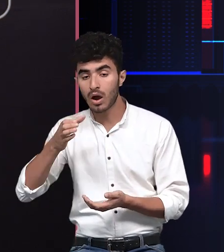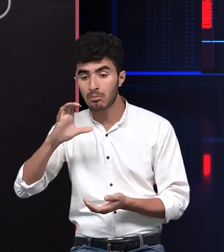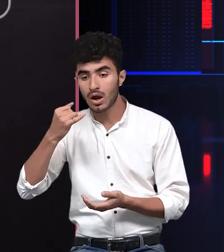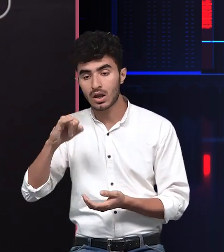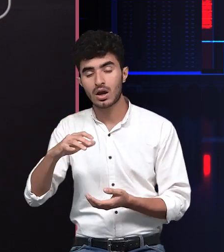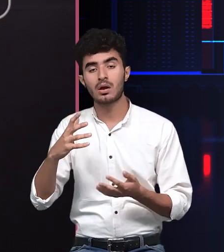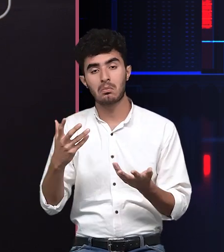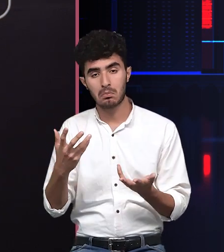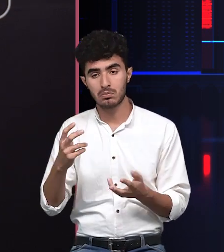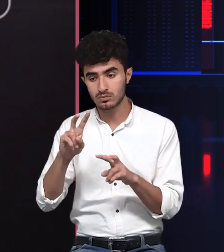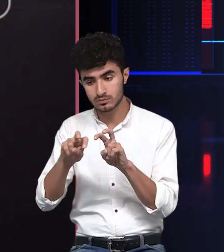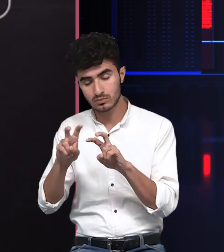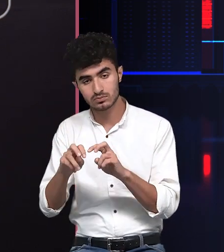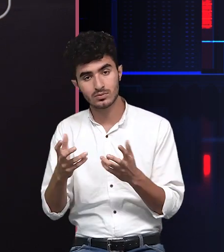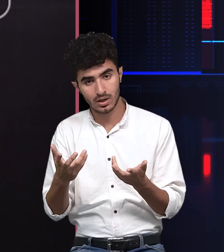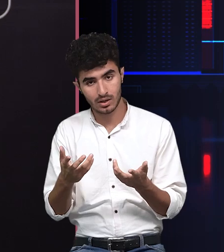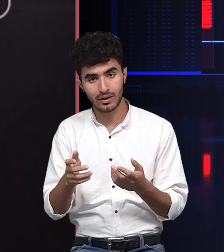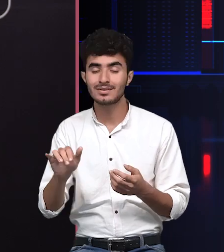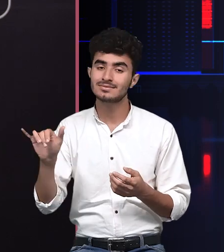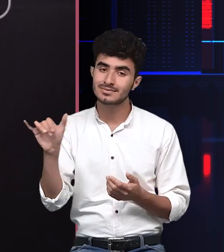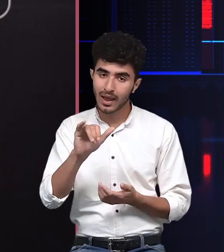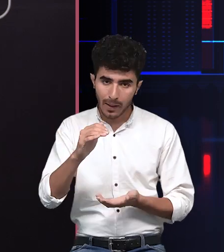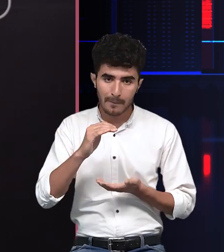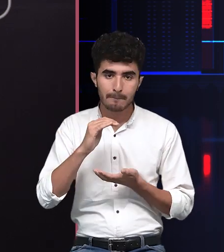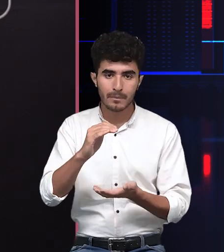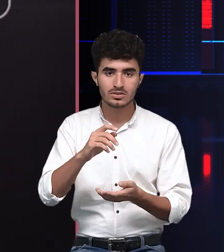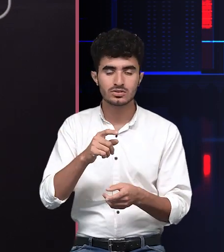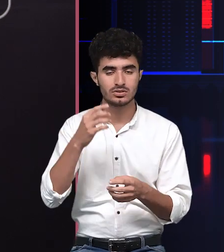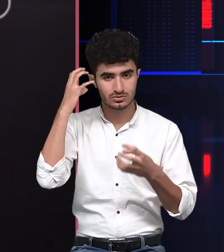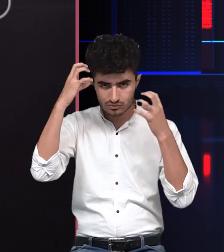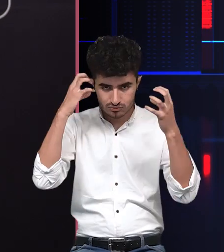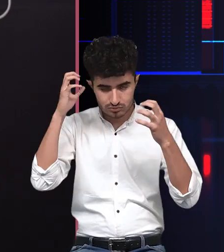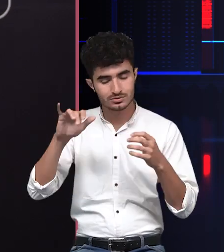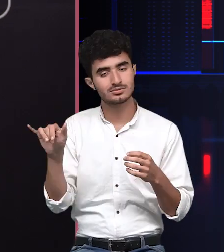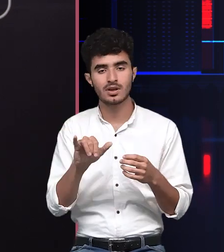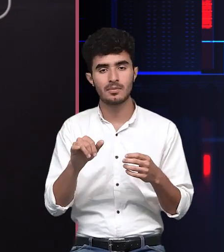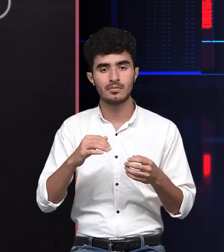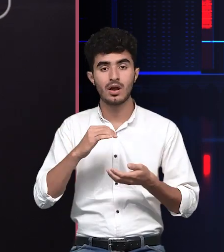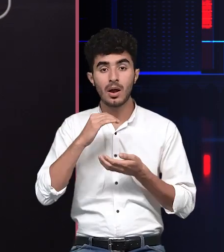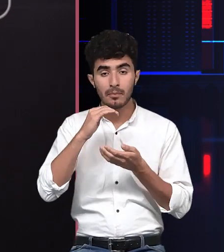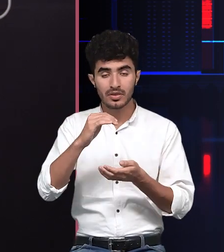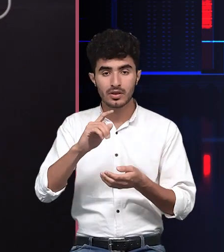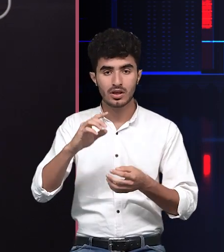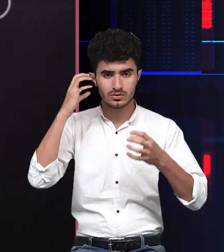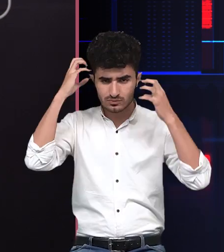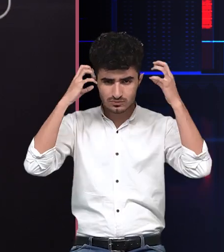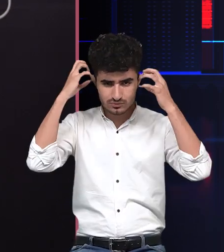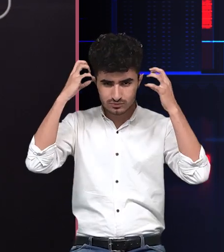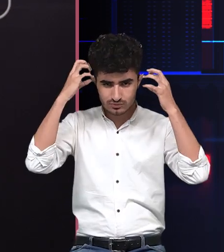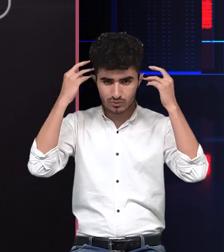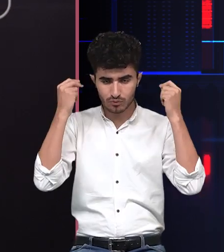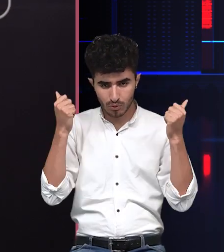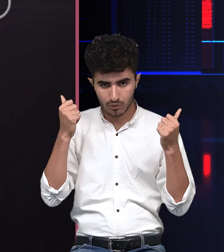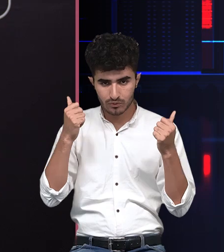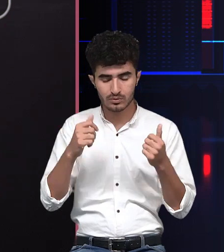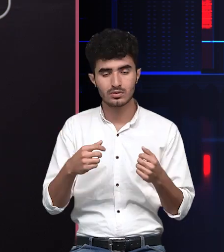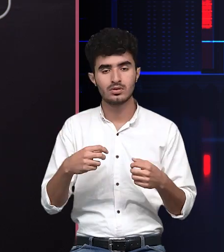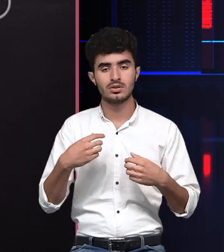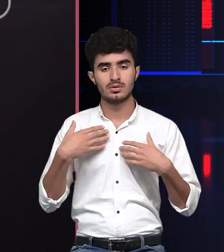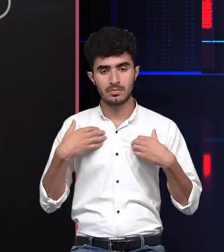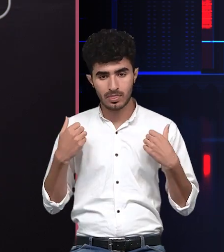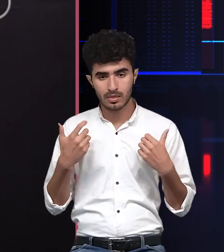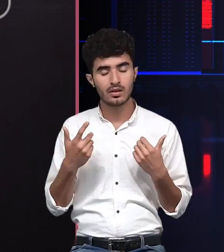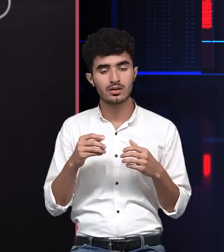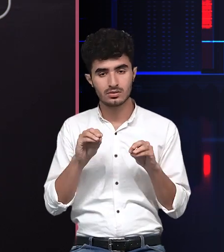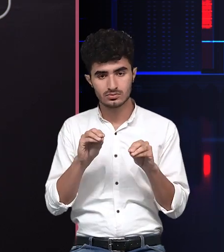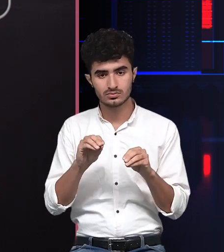کوئی خرابی نہیں ہے؟ اسی طرح اس ایڈورس جو ہے چائلڈہڈ ٹراماز کا بھی یہی ہے کہ بجائے اس کے کہ ہم